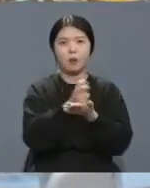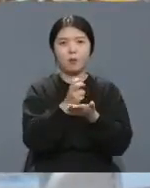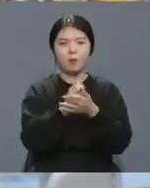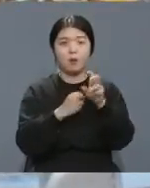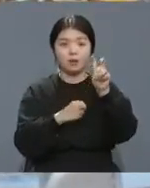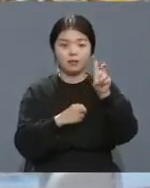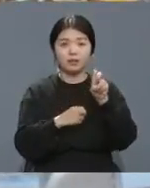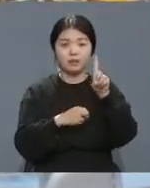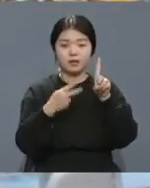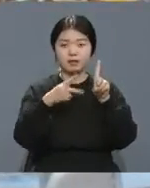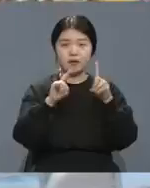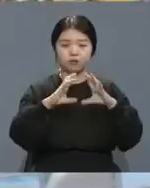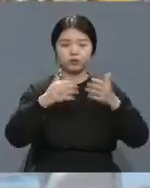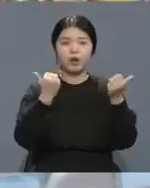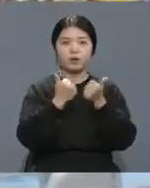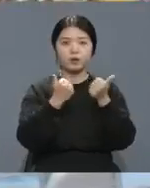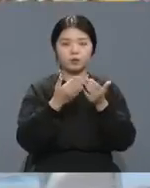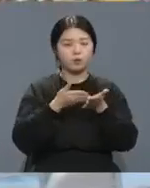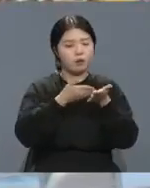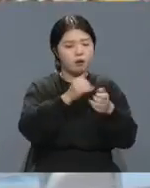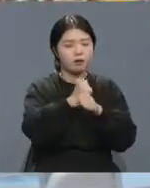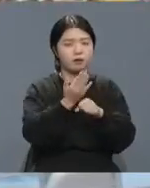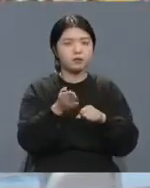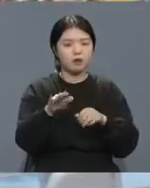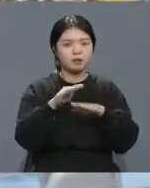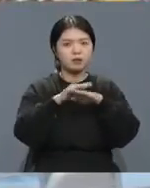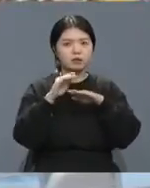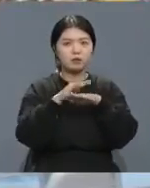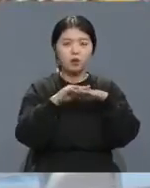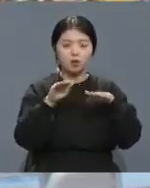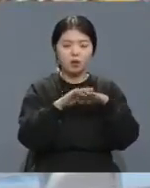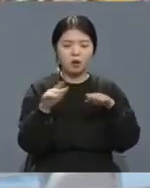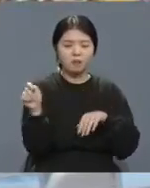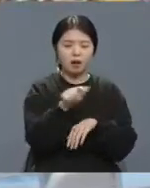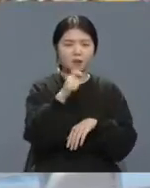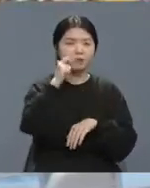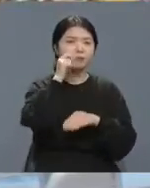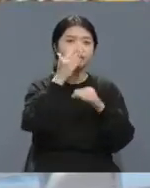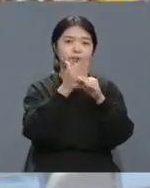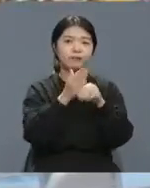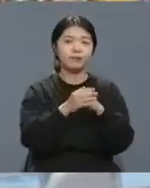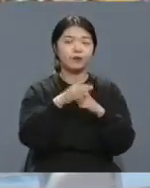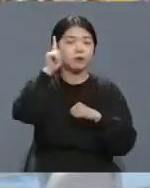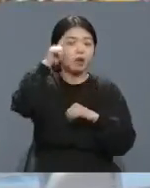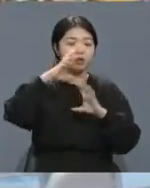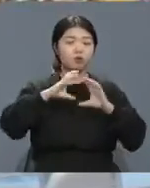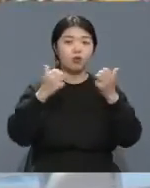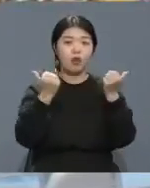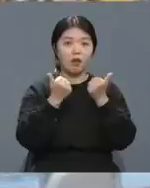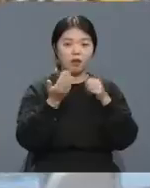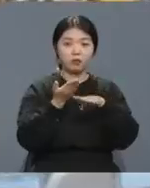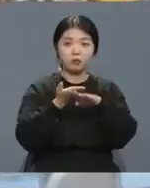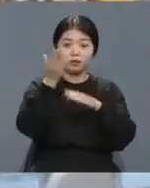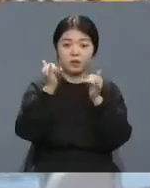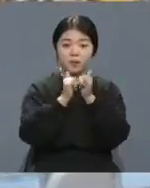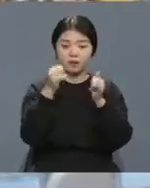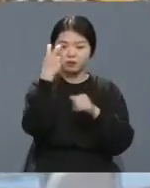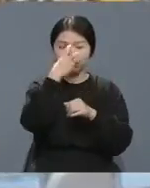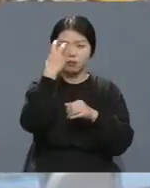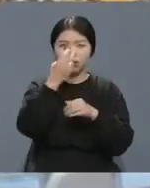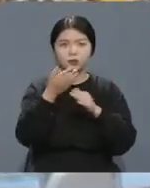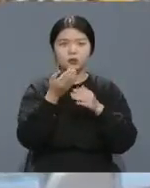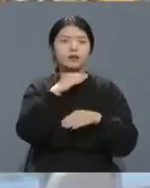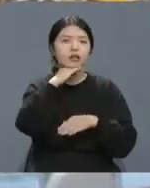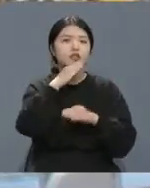21대 국회에서도 발휘 도 있지만 처리해야 속도를 내지 못하고 있습니다 내 국회 상임위 소위 에서 심사를 앞두고